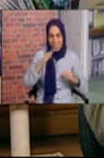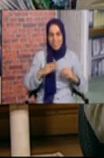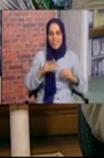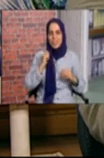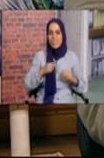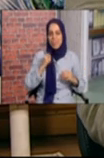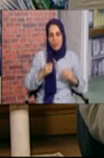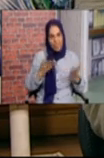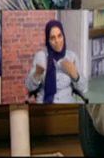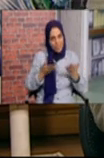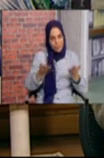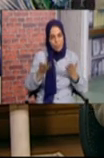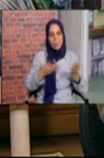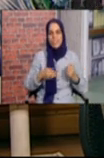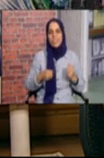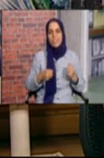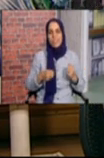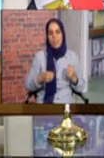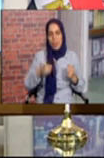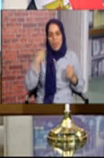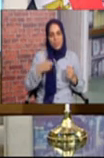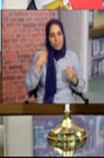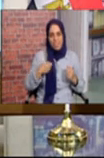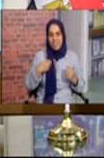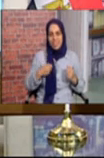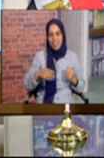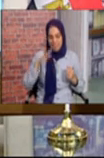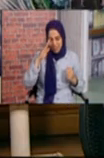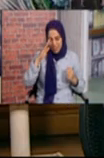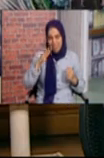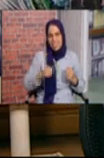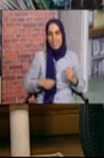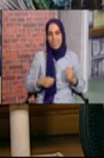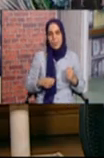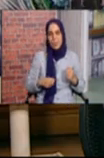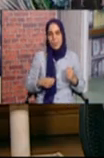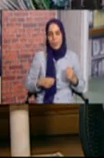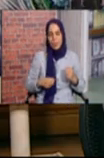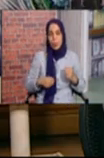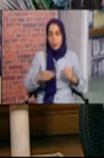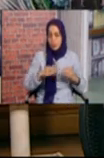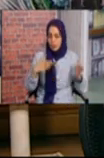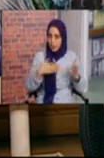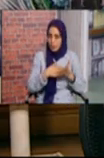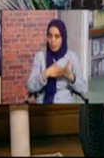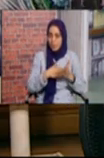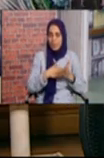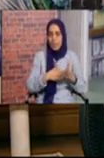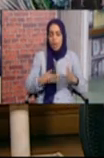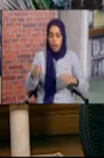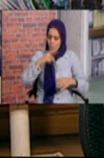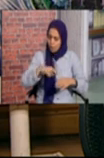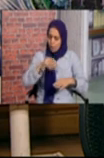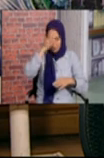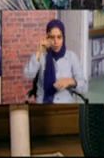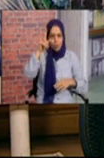استاذة نورة راشد نائب رئيس تحرير الجمهورية. الاعداد والفريق الله يخليك. شكرا جزيلا. وصلنا لختام هذه الحلقة، بكرة إن شاء